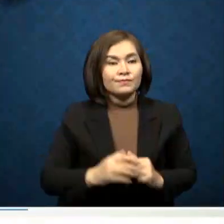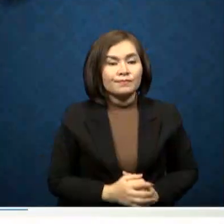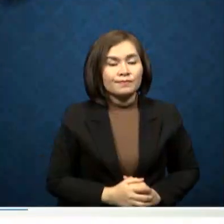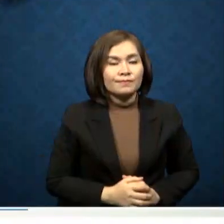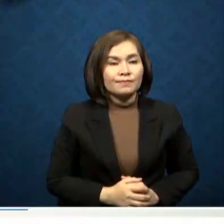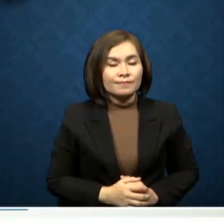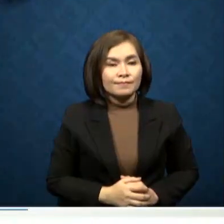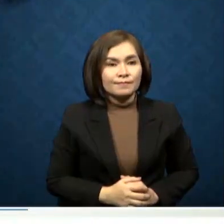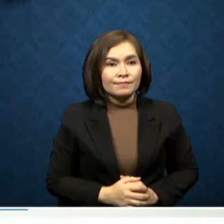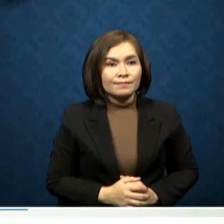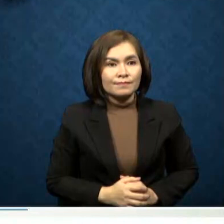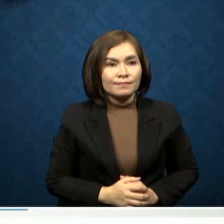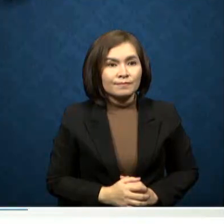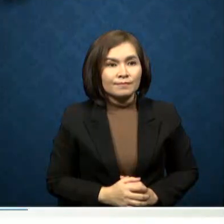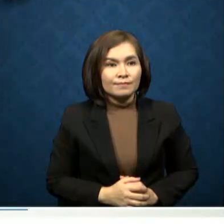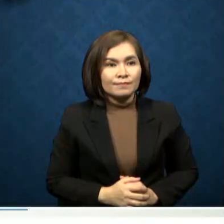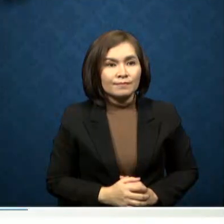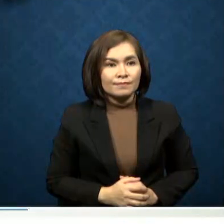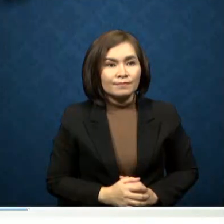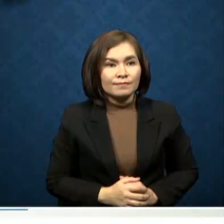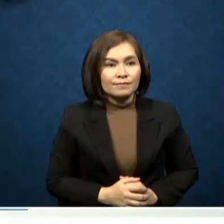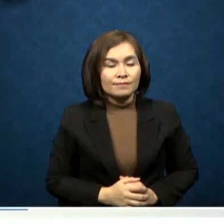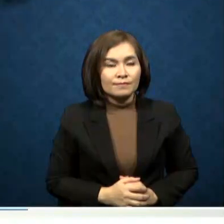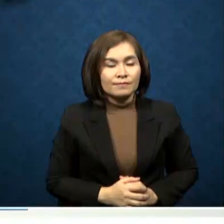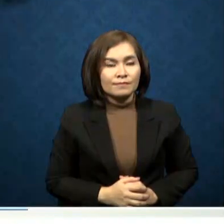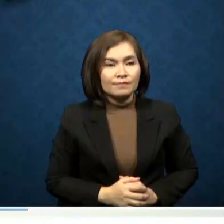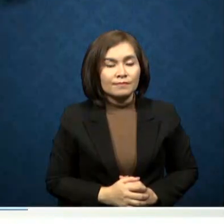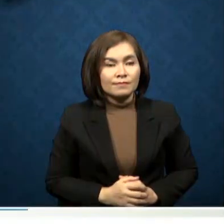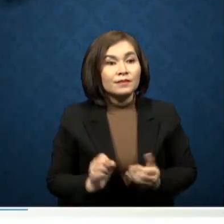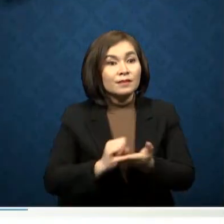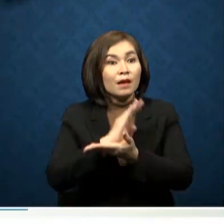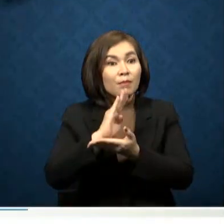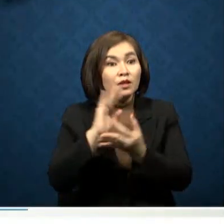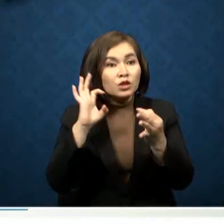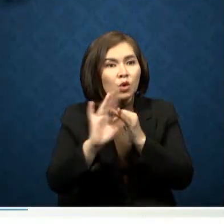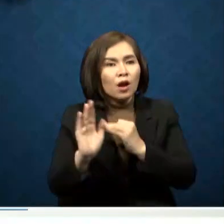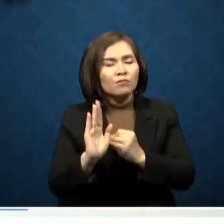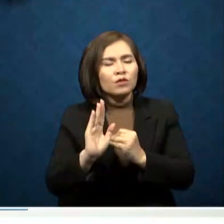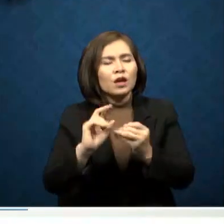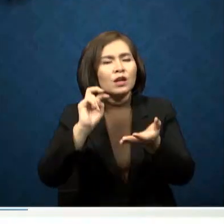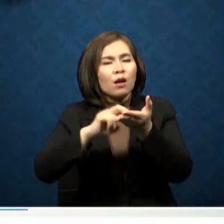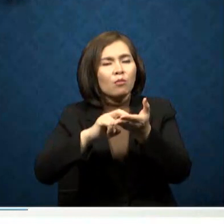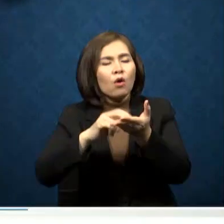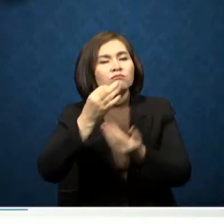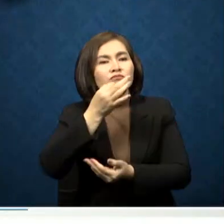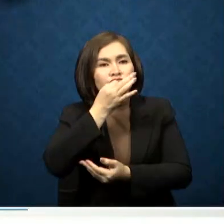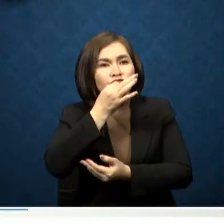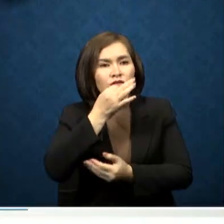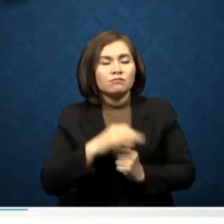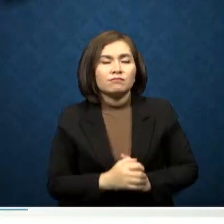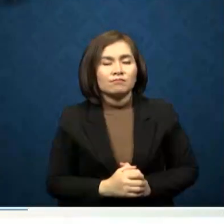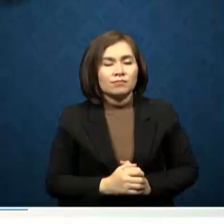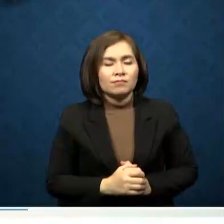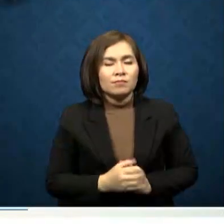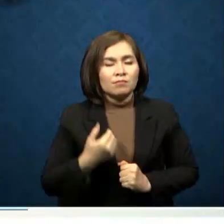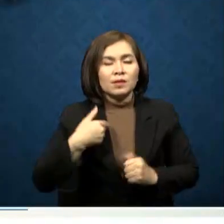ครับเอ่อในการสถาบันคุณวุฒิวิชาชีพนี่นะครับเ่อได้มีการอบ